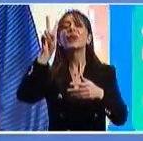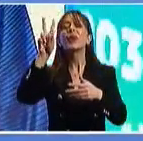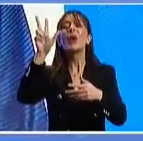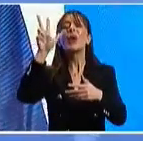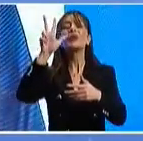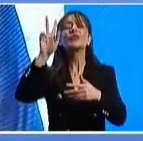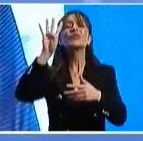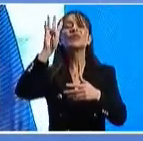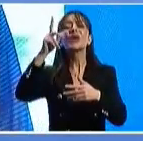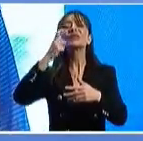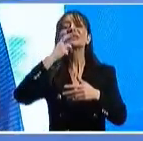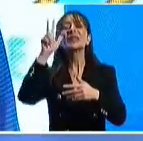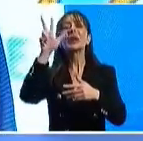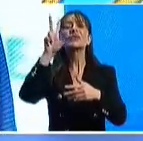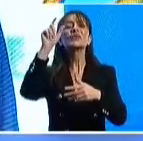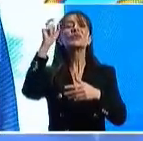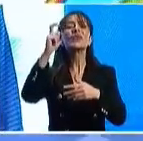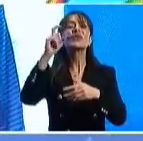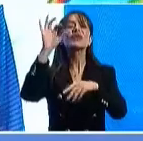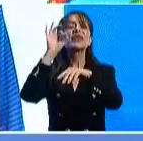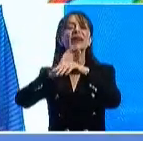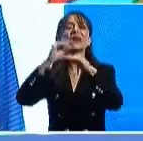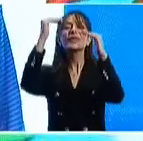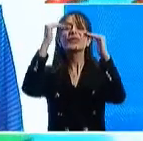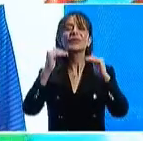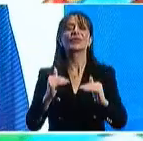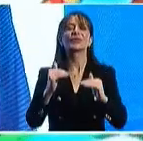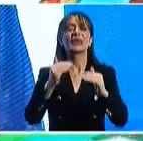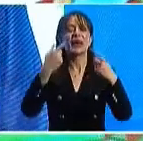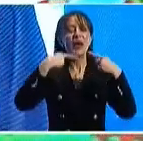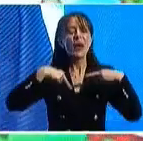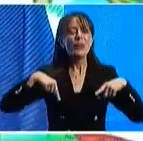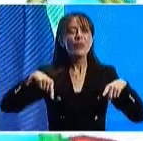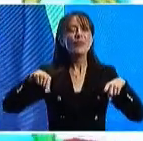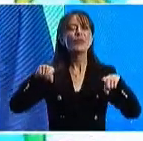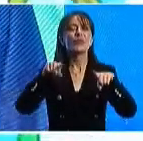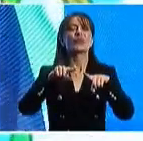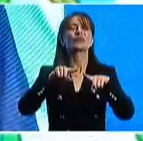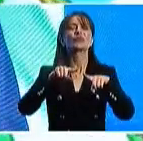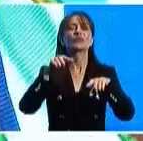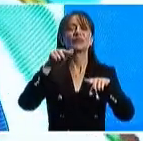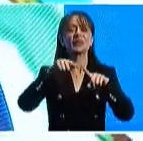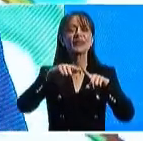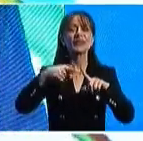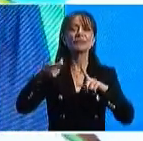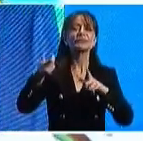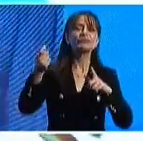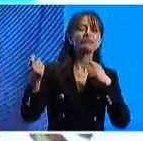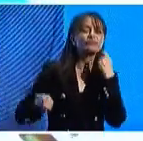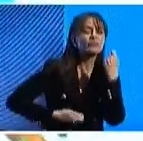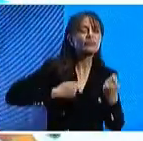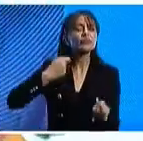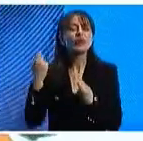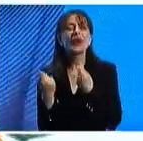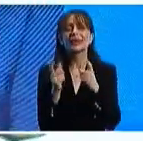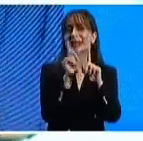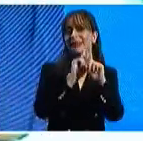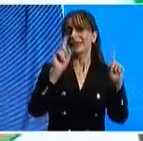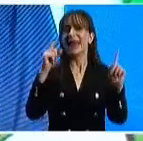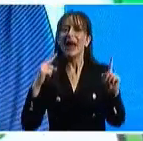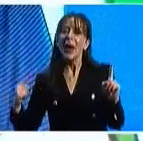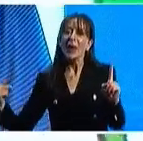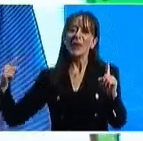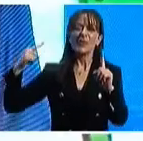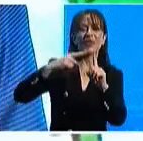Ve bugün bizi uğraştıran İstanbul, uğraştıran değil artık, ulaştıran bir